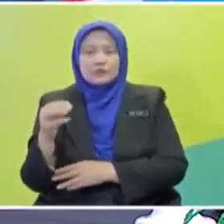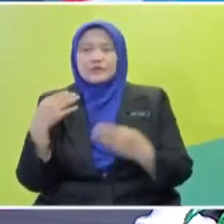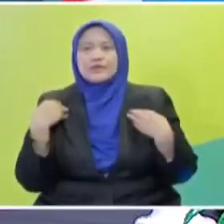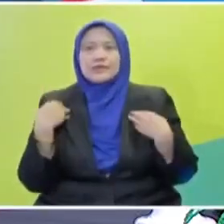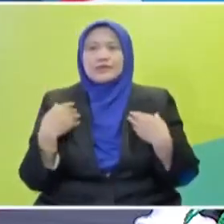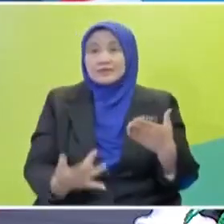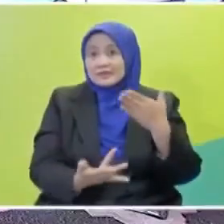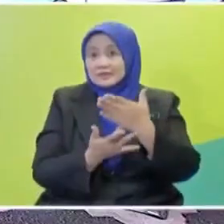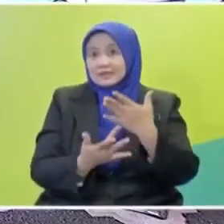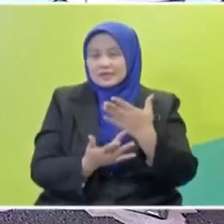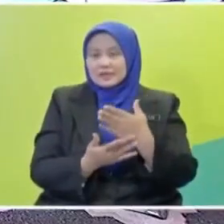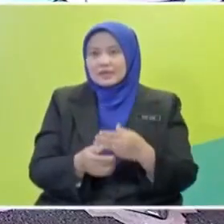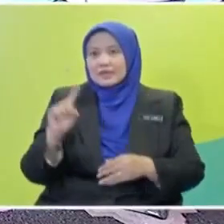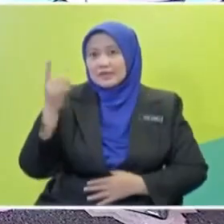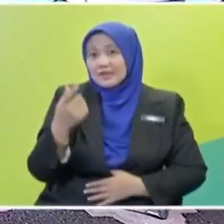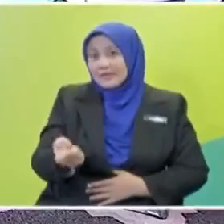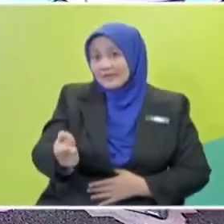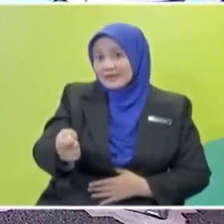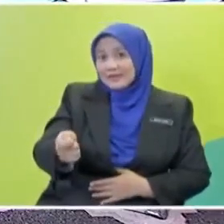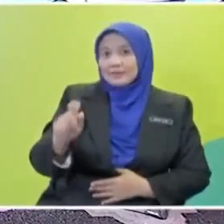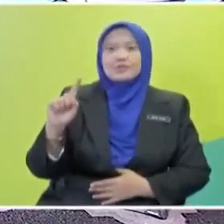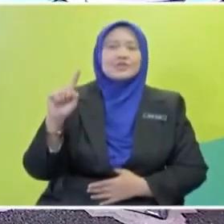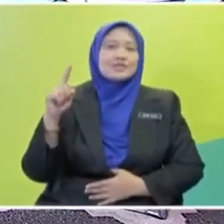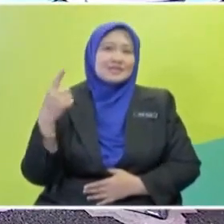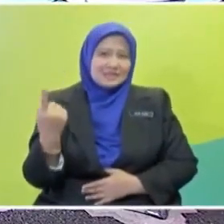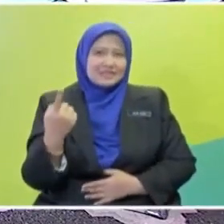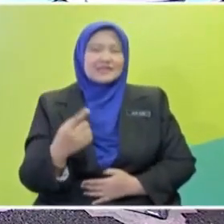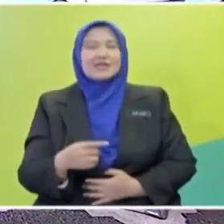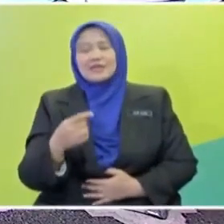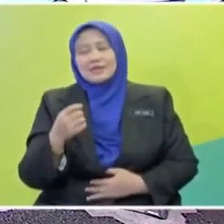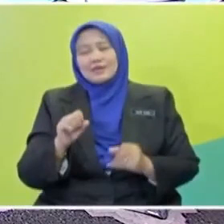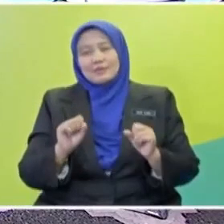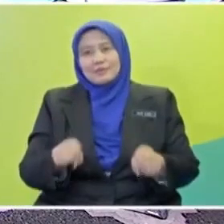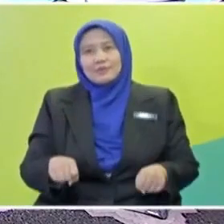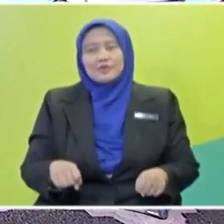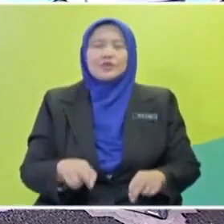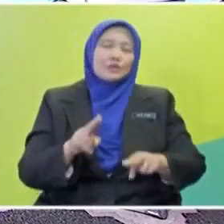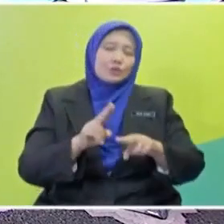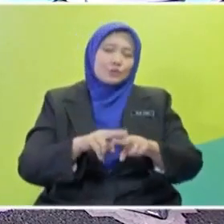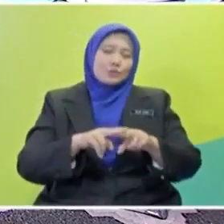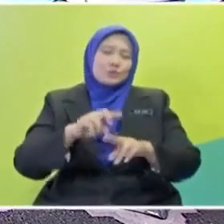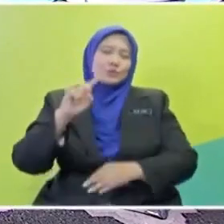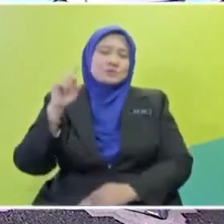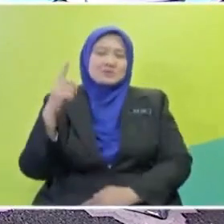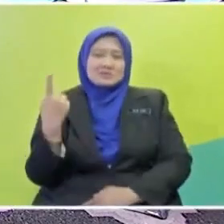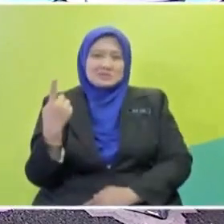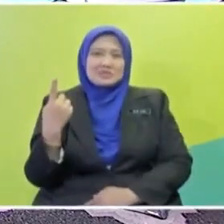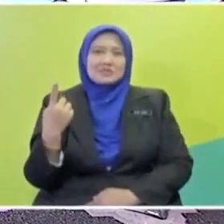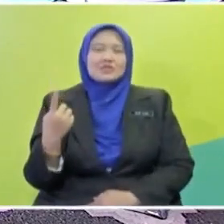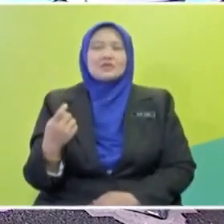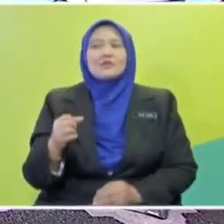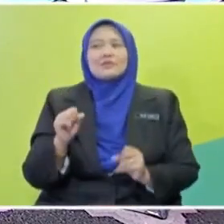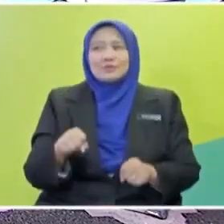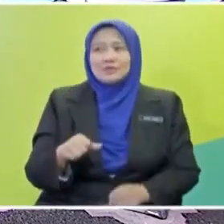remote saja dia gerak sahaja. Guna alat. Kalau kawalan jauh kan, kita boleh kawal dari jauh, kita boleh duduk macam tadi ni. Kita minum kopi